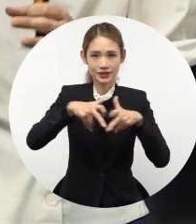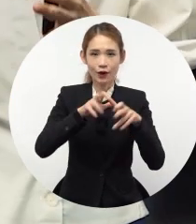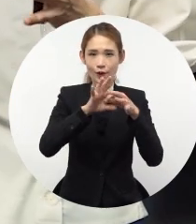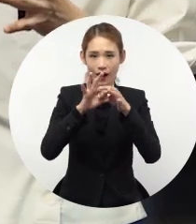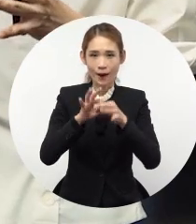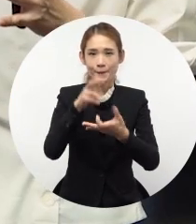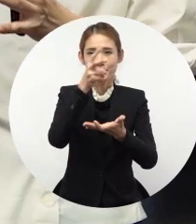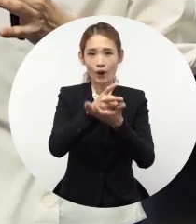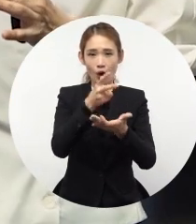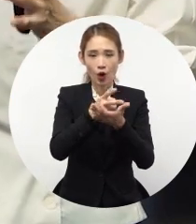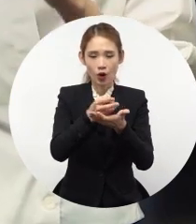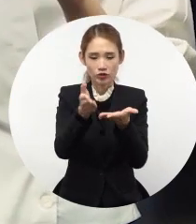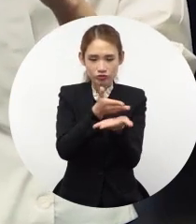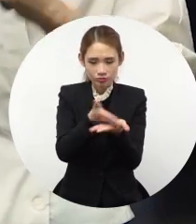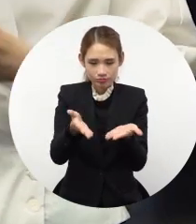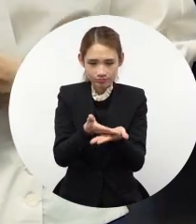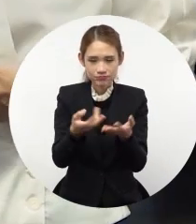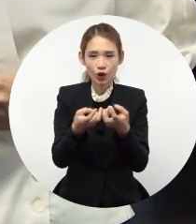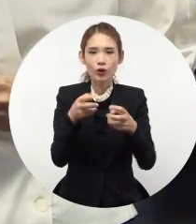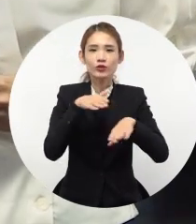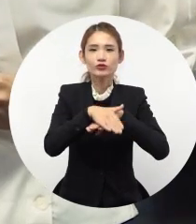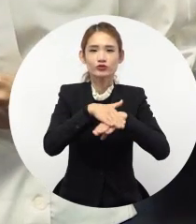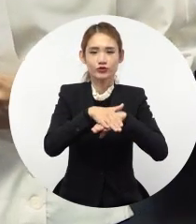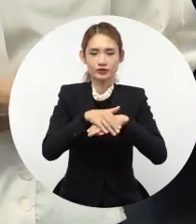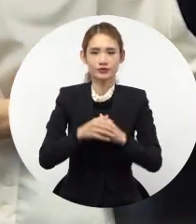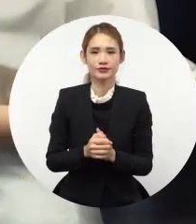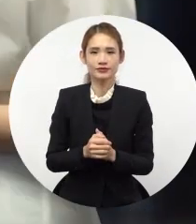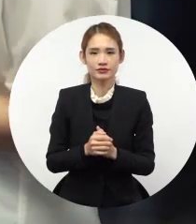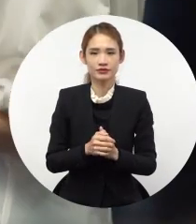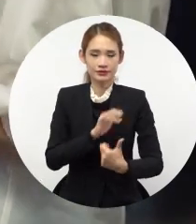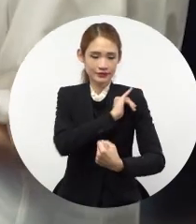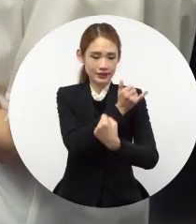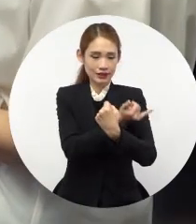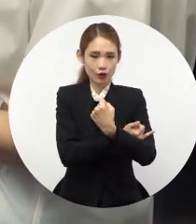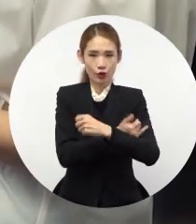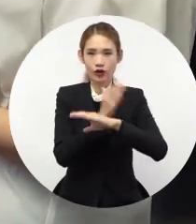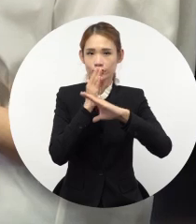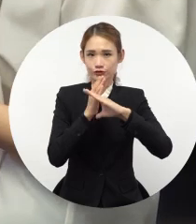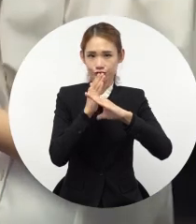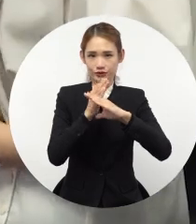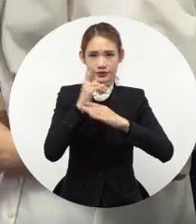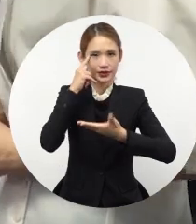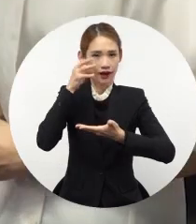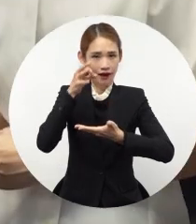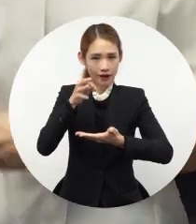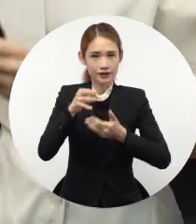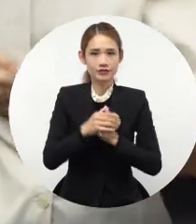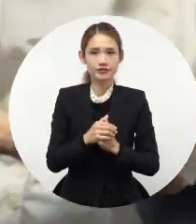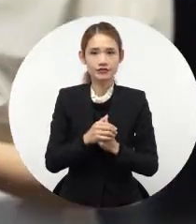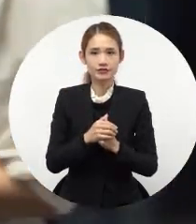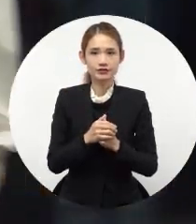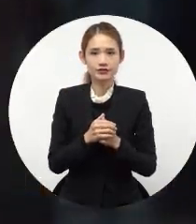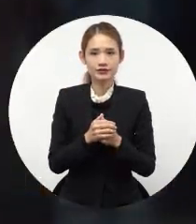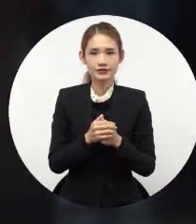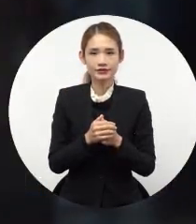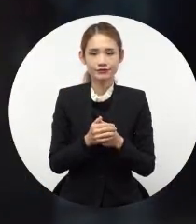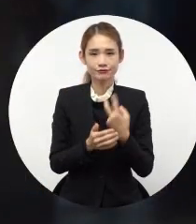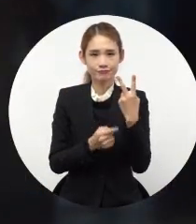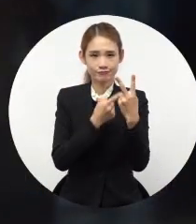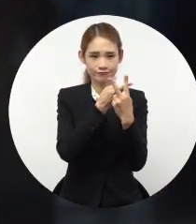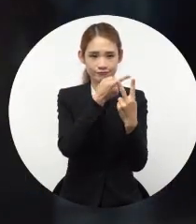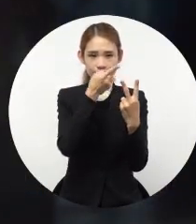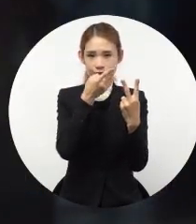우리나라에서는 장애와 관련된 법률을 어떻게 구성하고 있을까요? 인권을 중심 가치에 놓고 우선